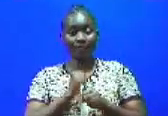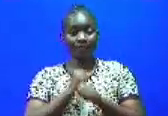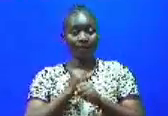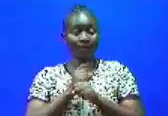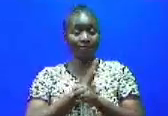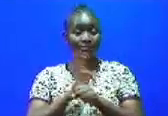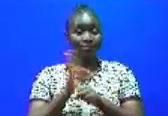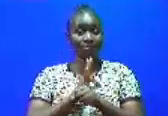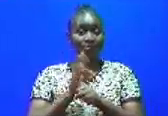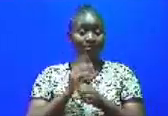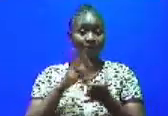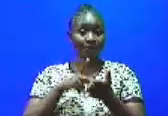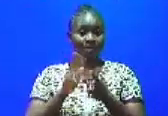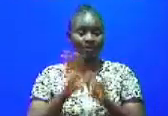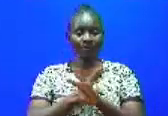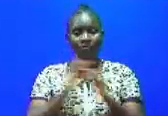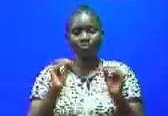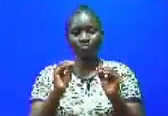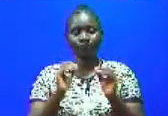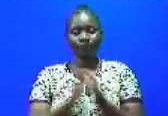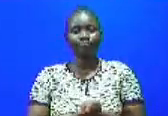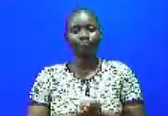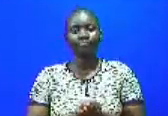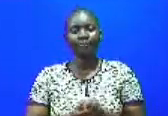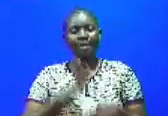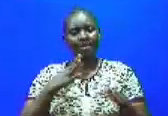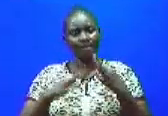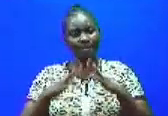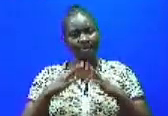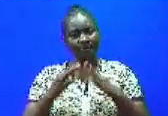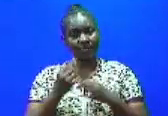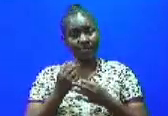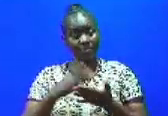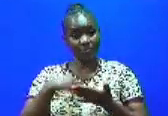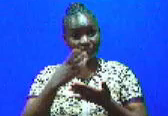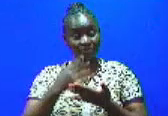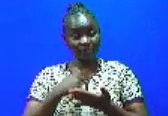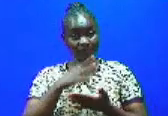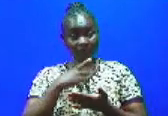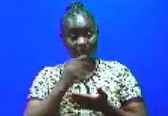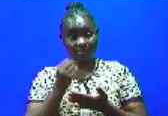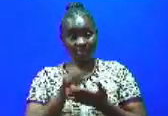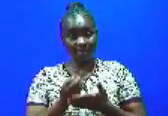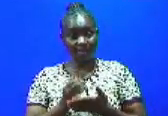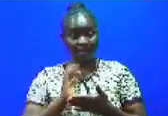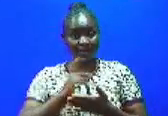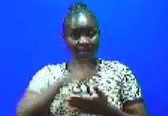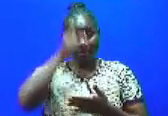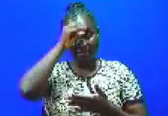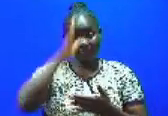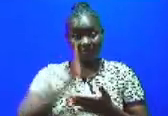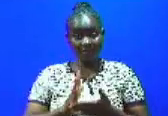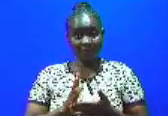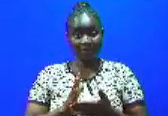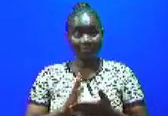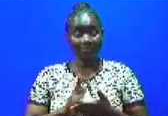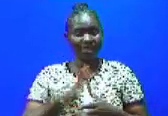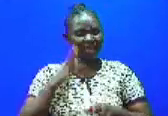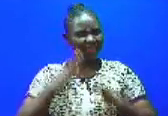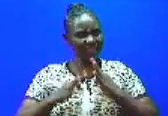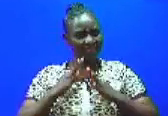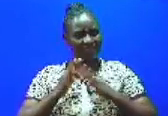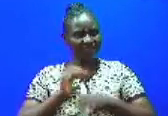tibaba bagu wakanua. Onye chibi ya sechiaru etu totaye teko plead with our governor. Our governor, if you can hear